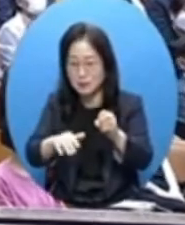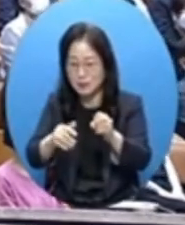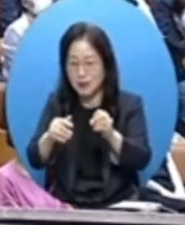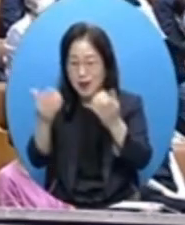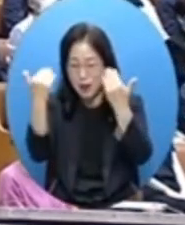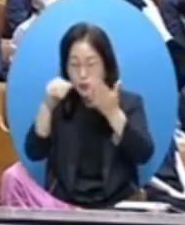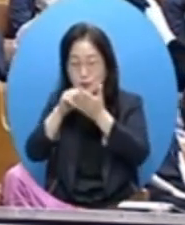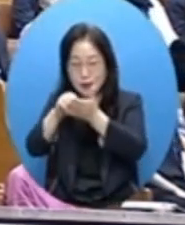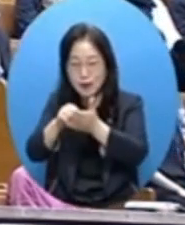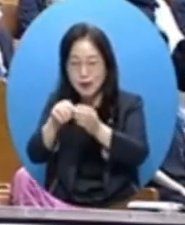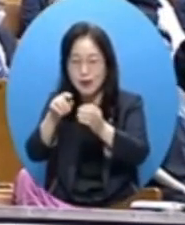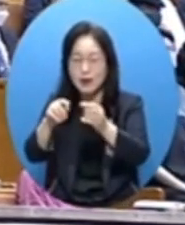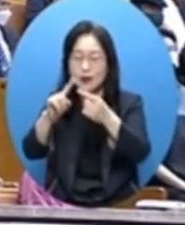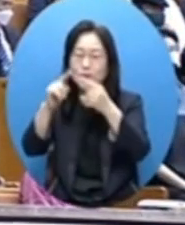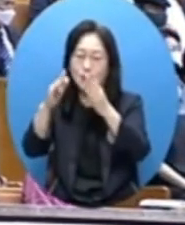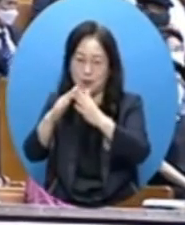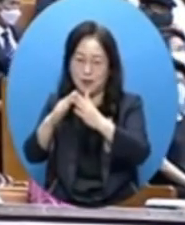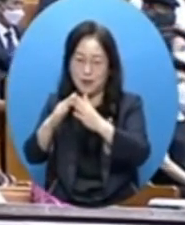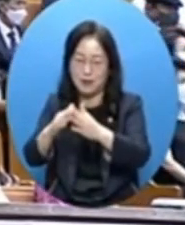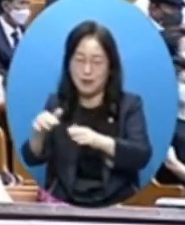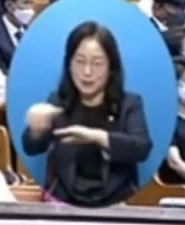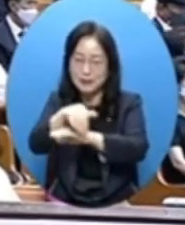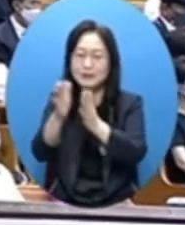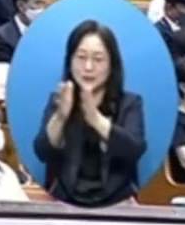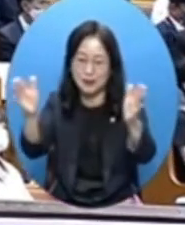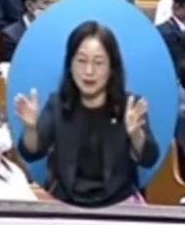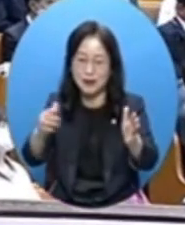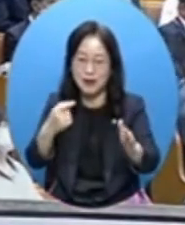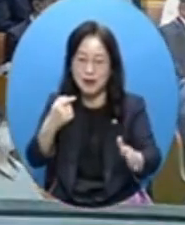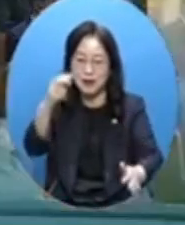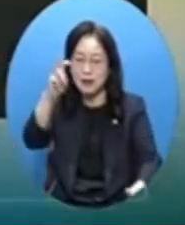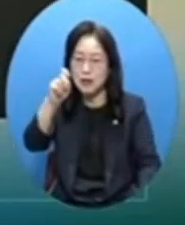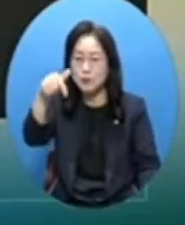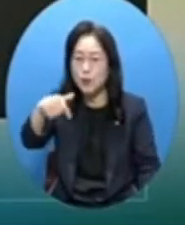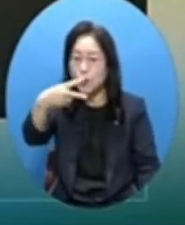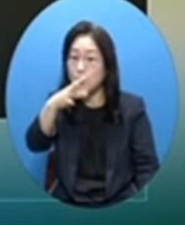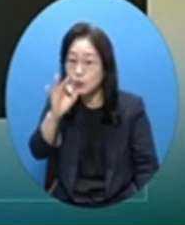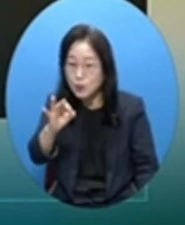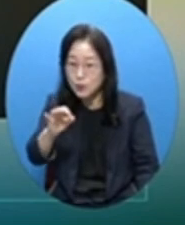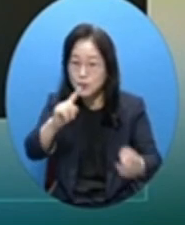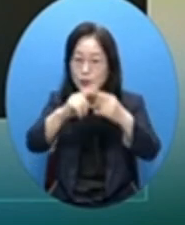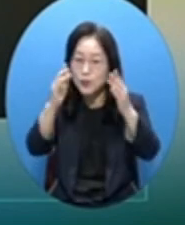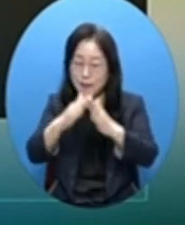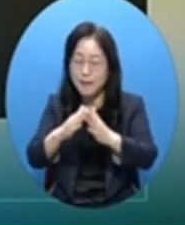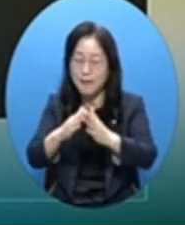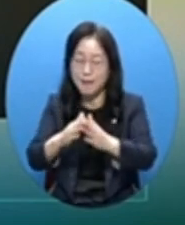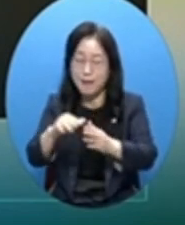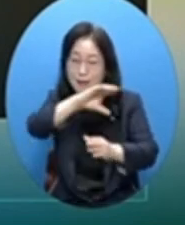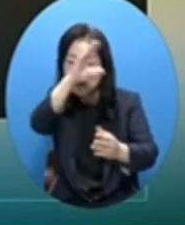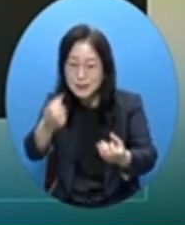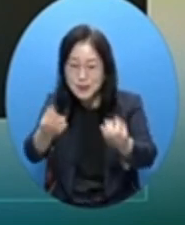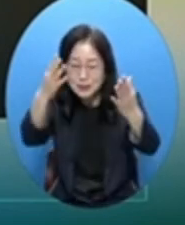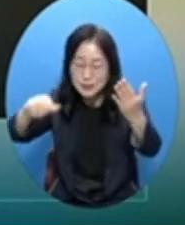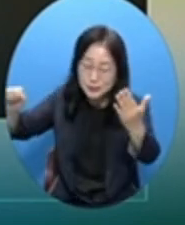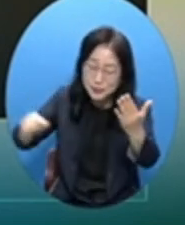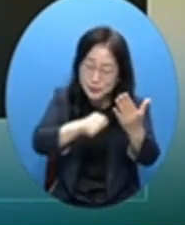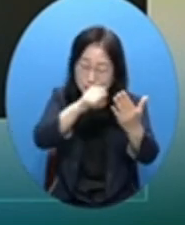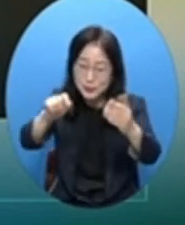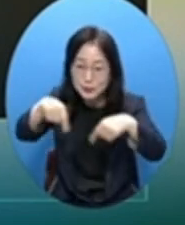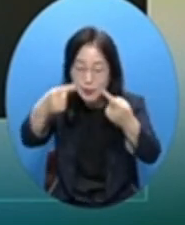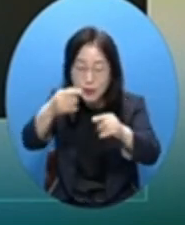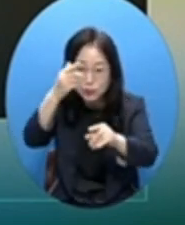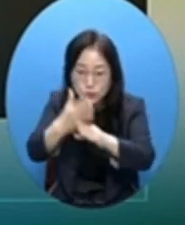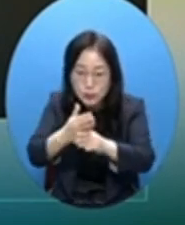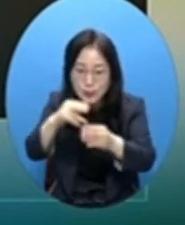중학교 2학년 때 목동 제작 교회 크리스마스 행사에 캐롤송을 연주하러 갔다가 그날 찬양을 두고 큰 감동을